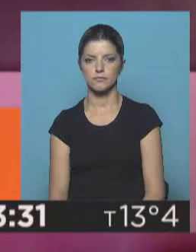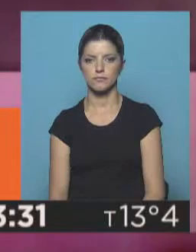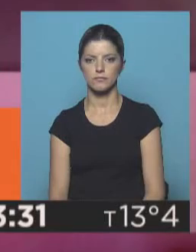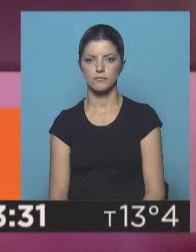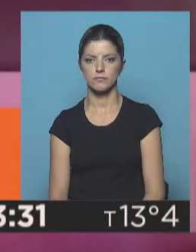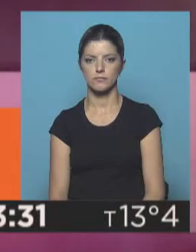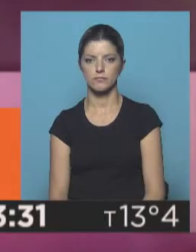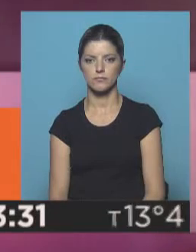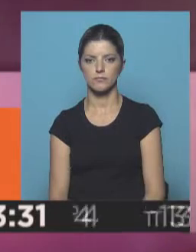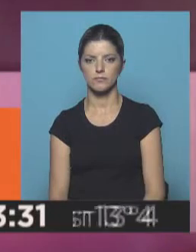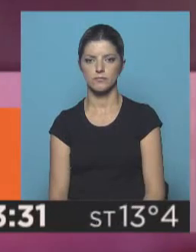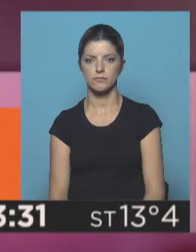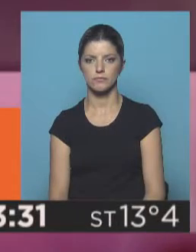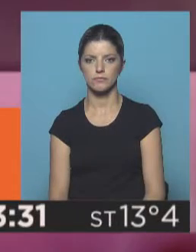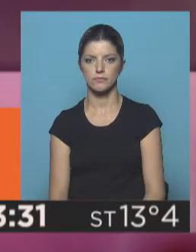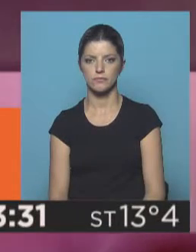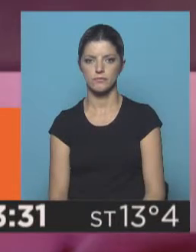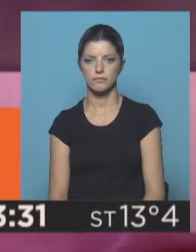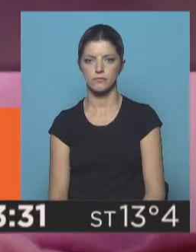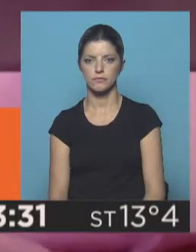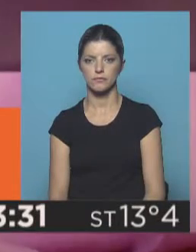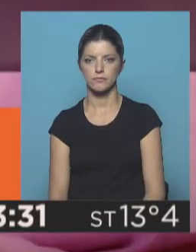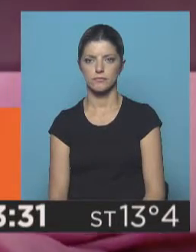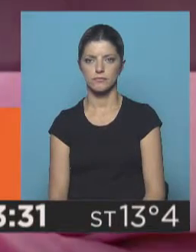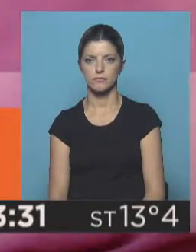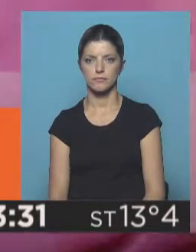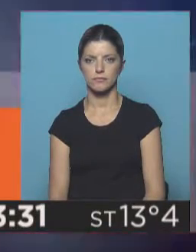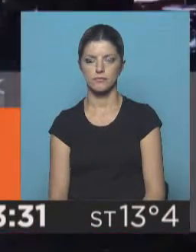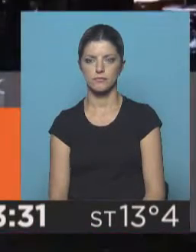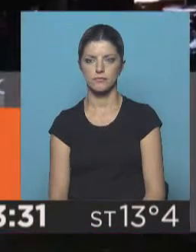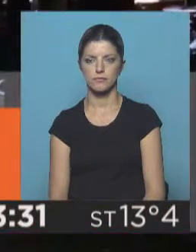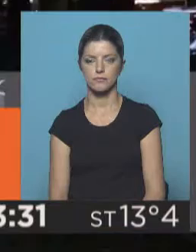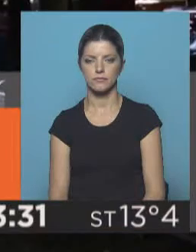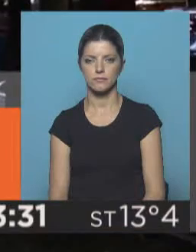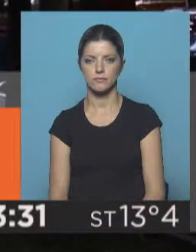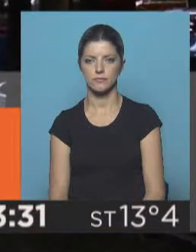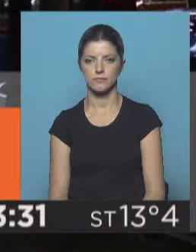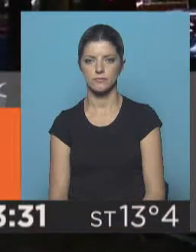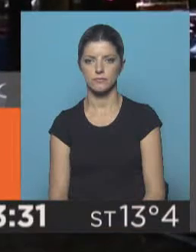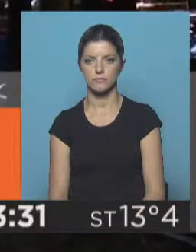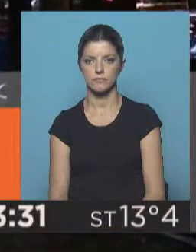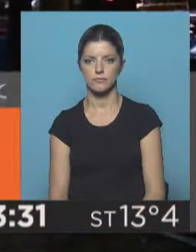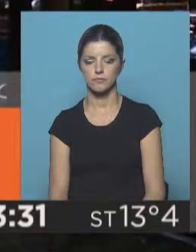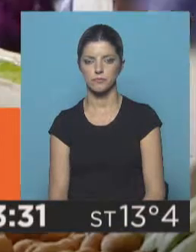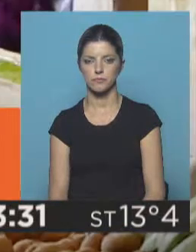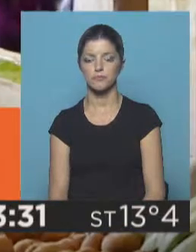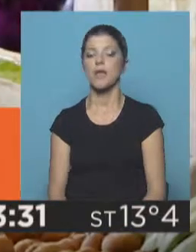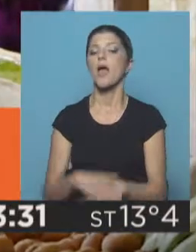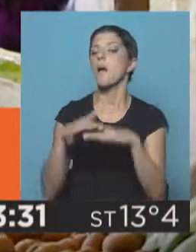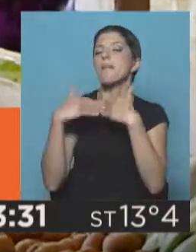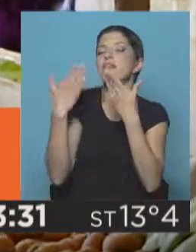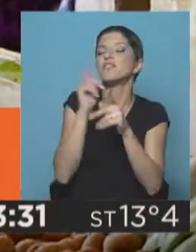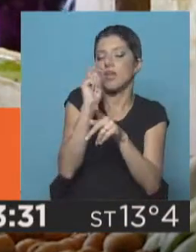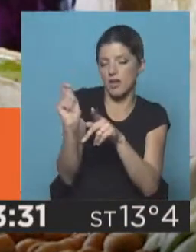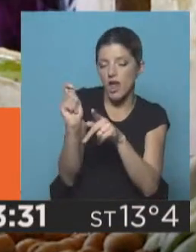Waxaan u go'aansaday inaan Dadaab ku soo noqdo. Wadanka amnigiisa ma sugno. Los beneficiados son los